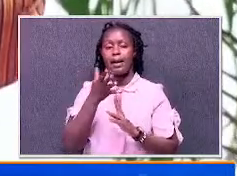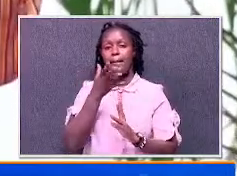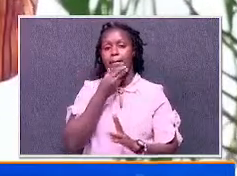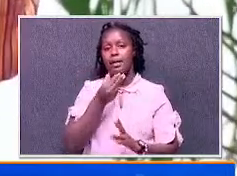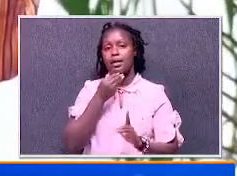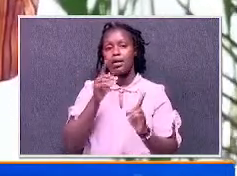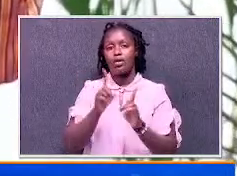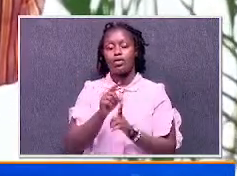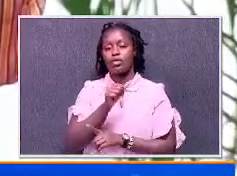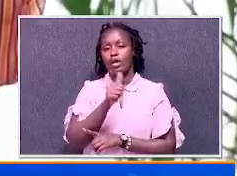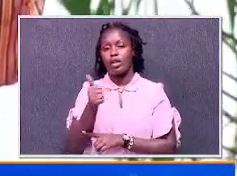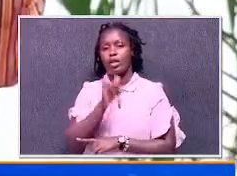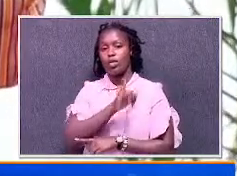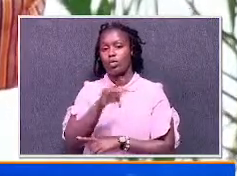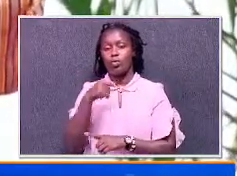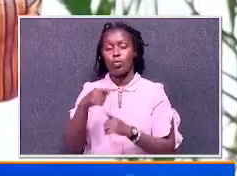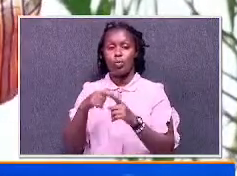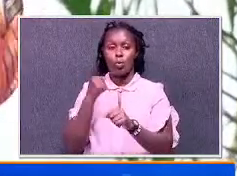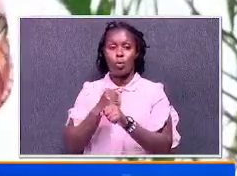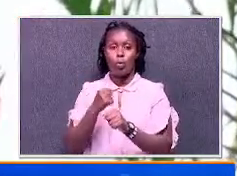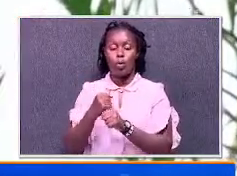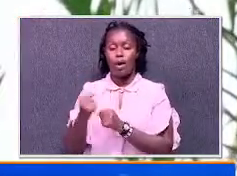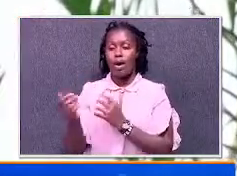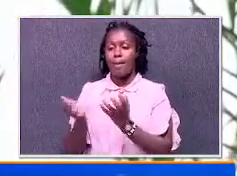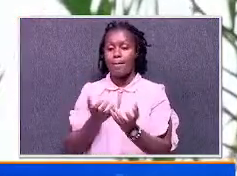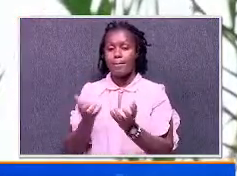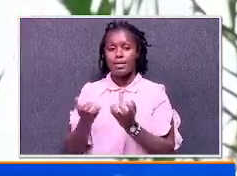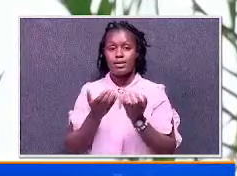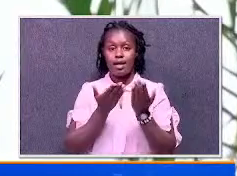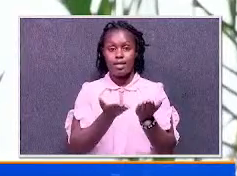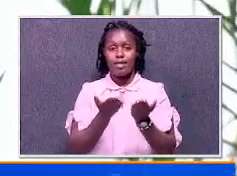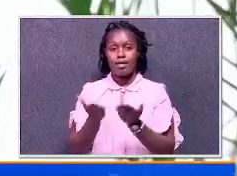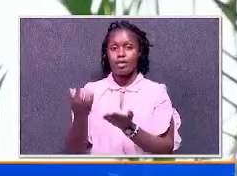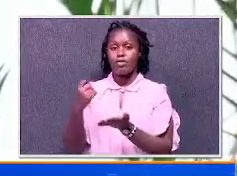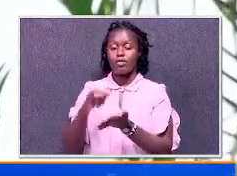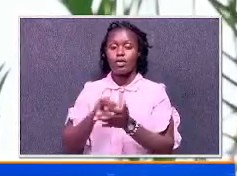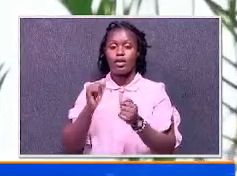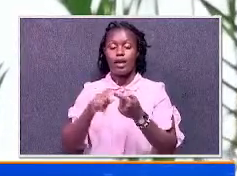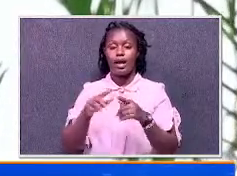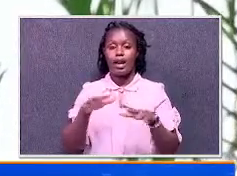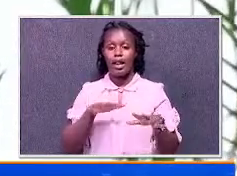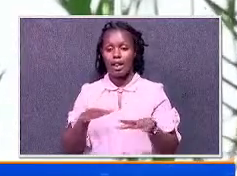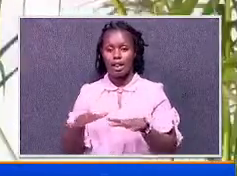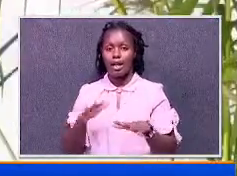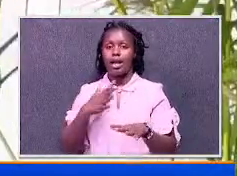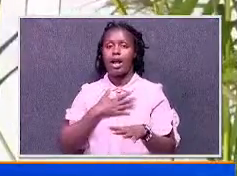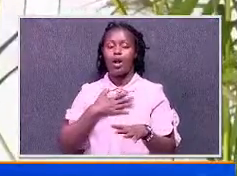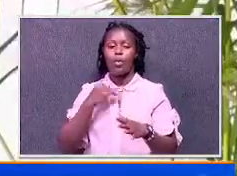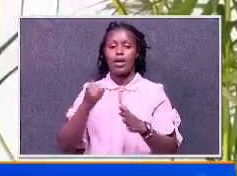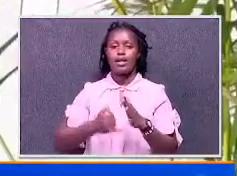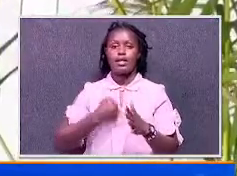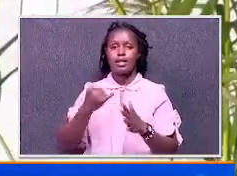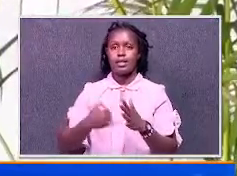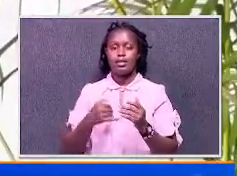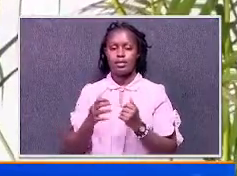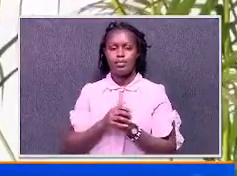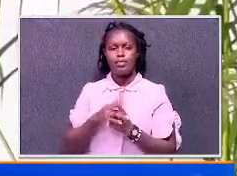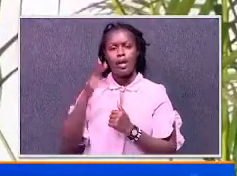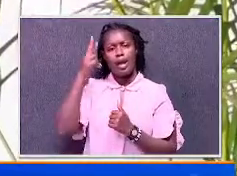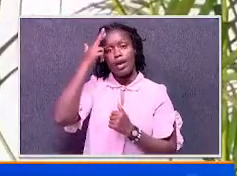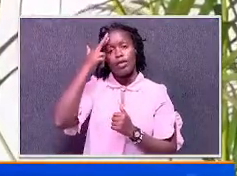na wale wengine ambao wanafanya biashara hapo katikati kuangaisha viwanda zetu. Ni kwa sababu